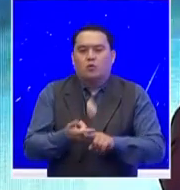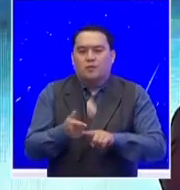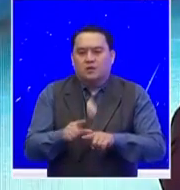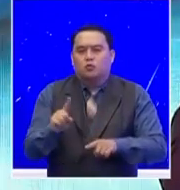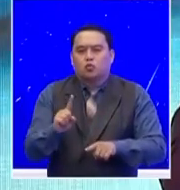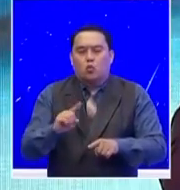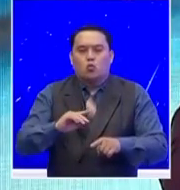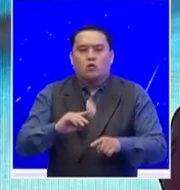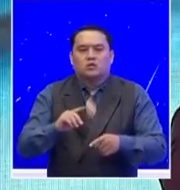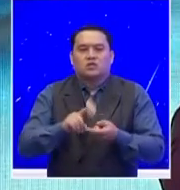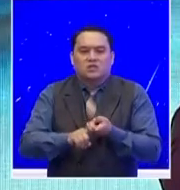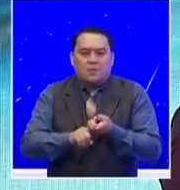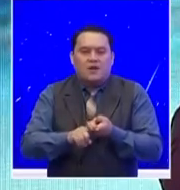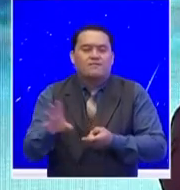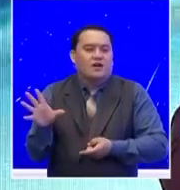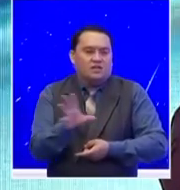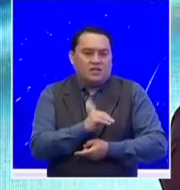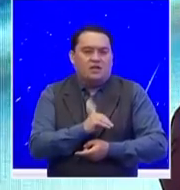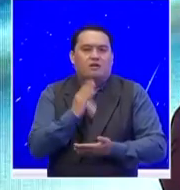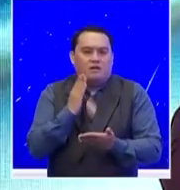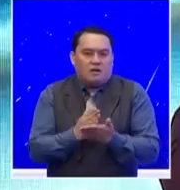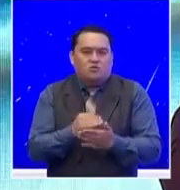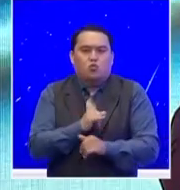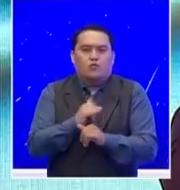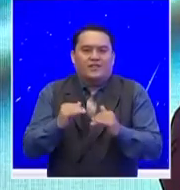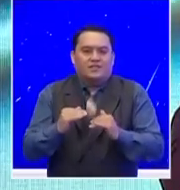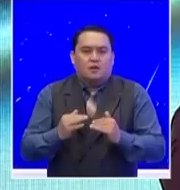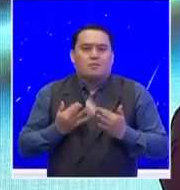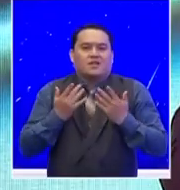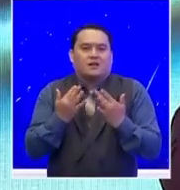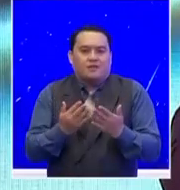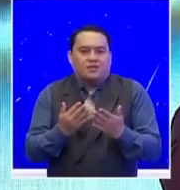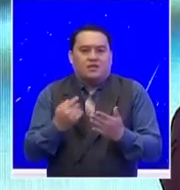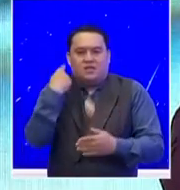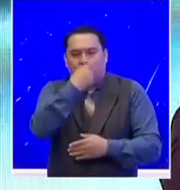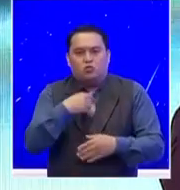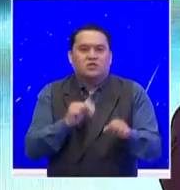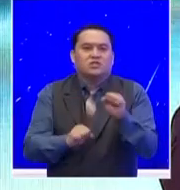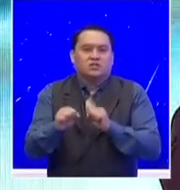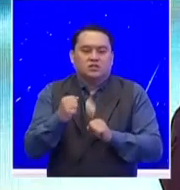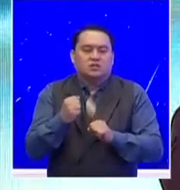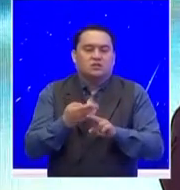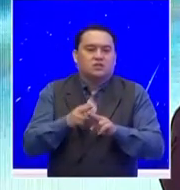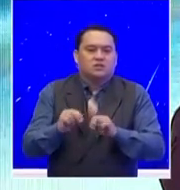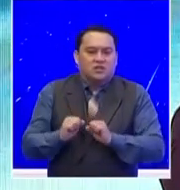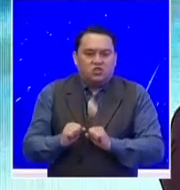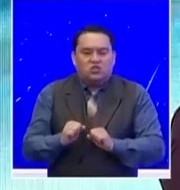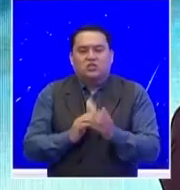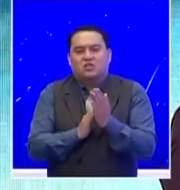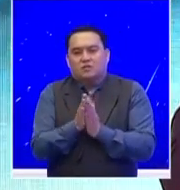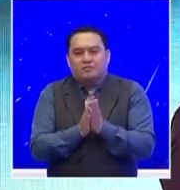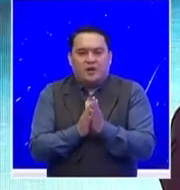что в условиях эпидемии отмечается рост в потребности средств индивидуальной защиты. Поэтому сегодня